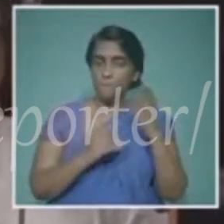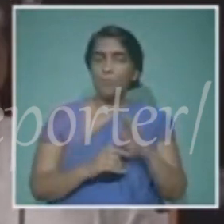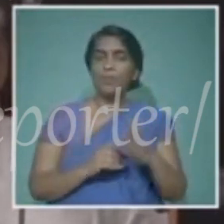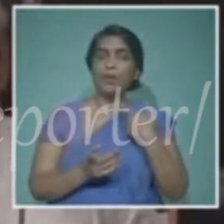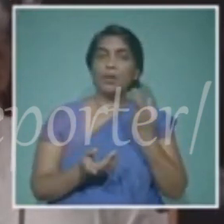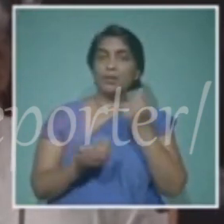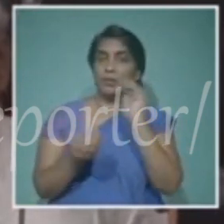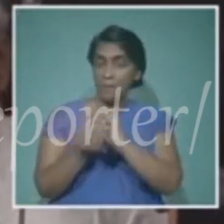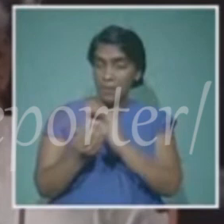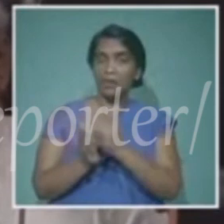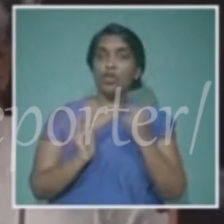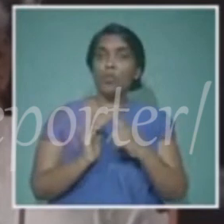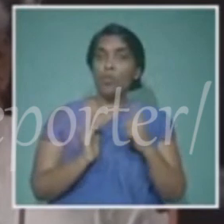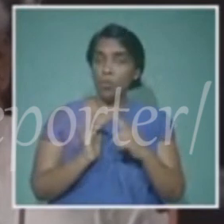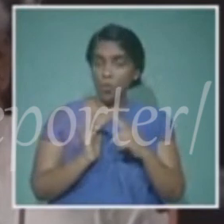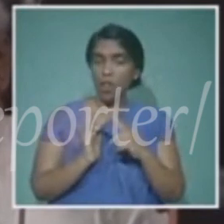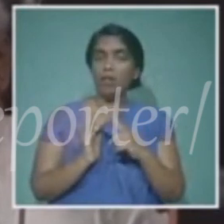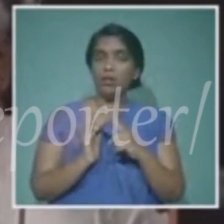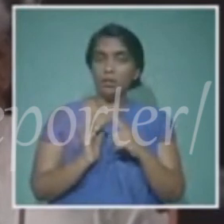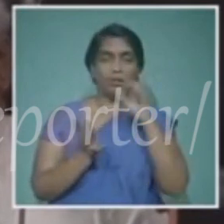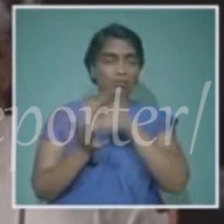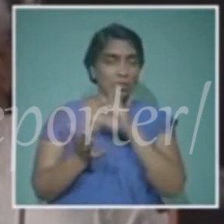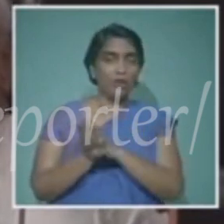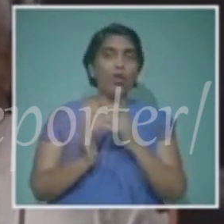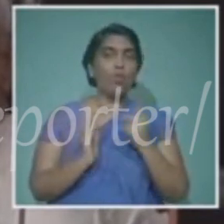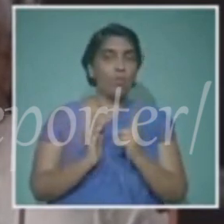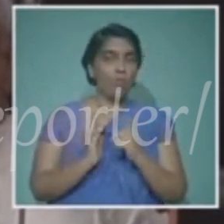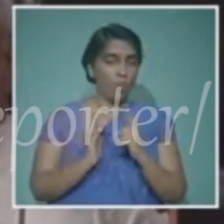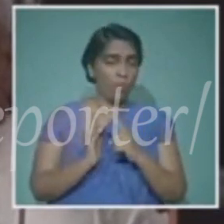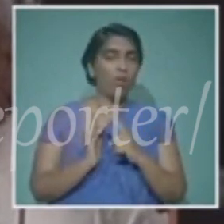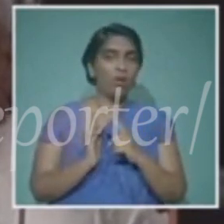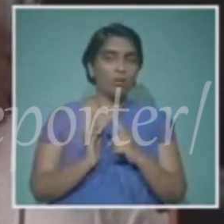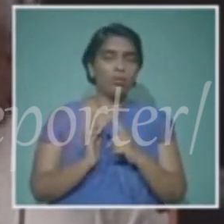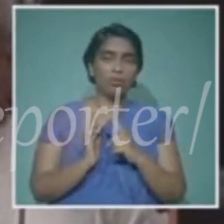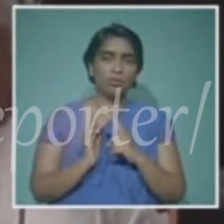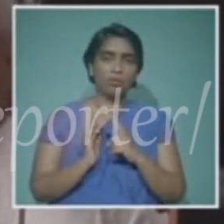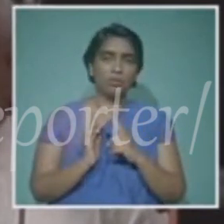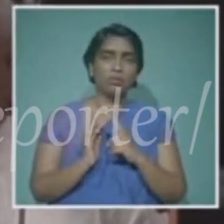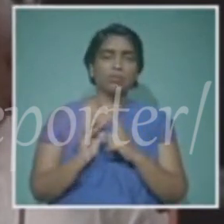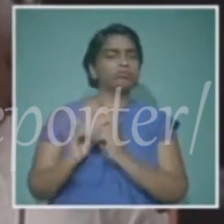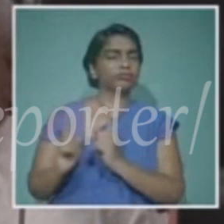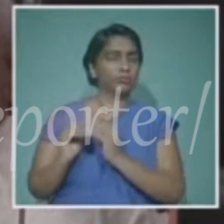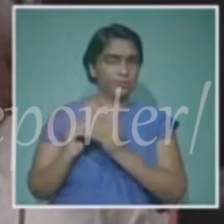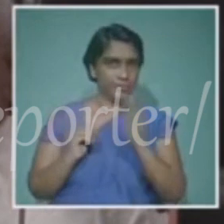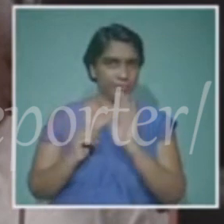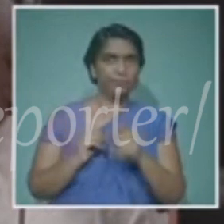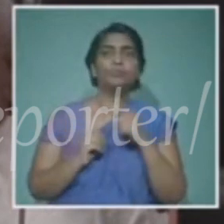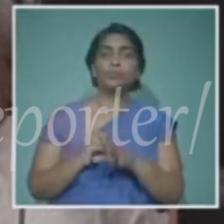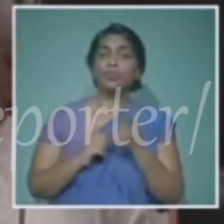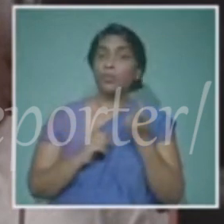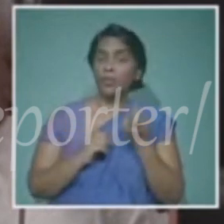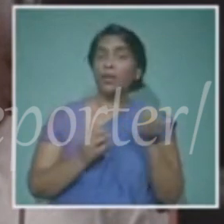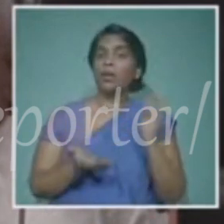තැන්පත් සඳහා පොලි සීමාවන් පැනවීම ඔස්සේ පොලි අනුපාතය සීමිත මට්ටමක රඳවා ගැනීම,